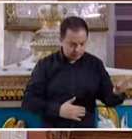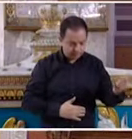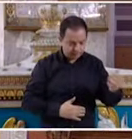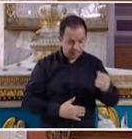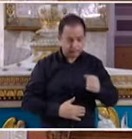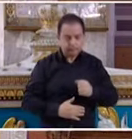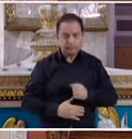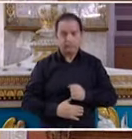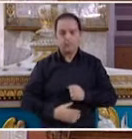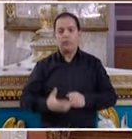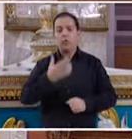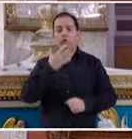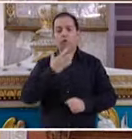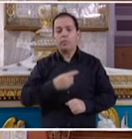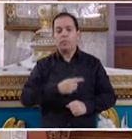Πνεύματος σου.